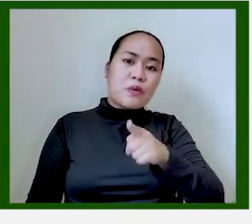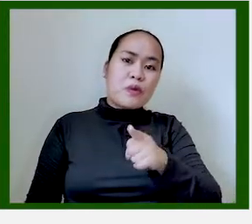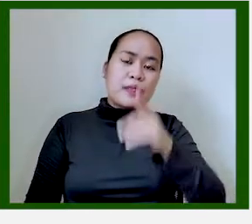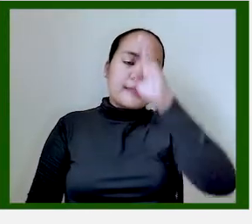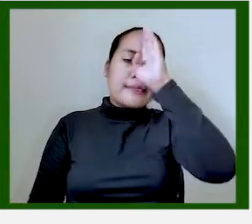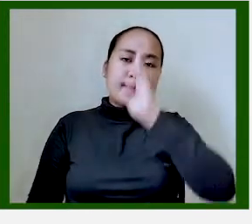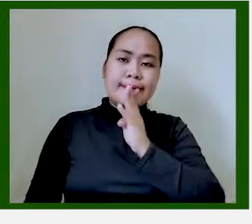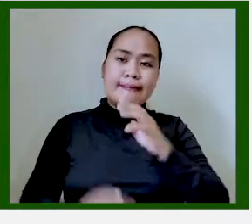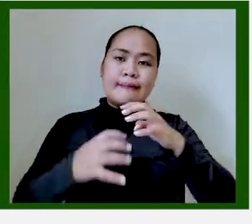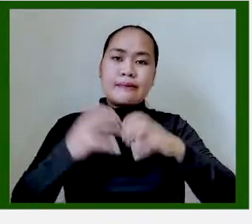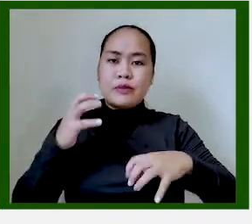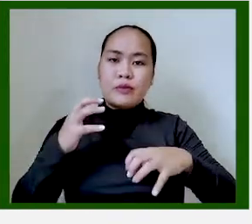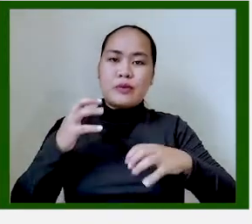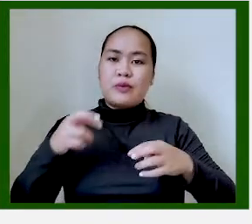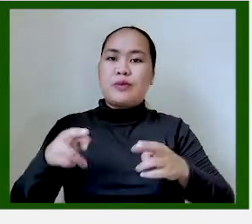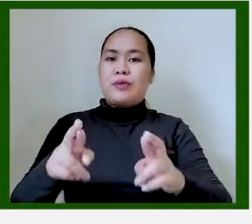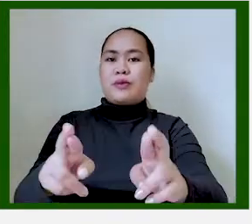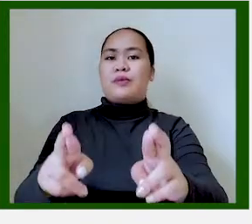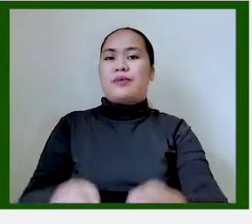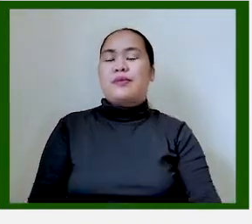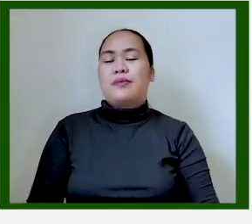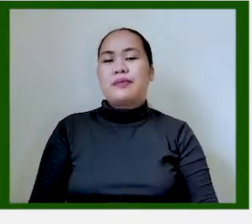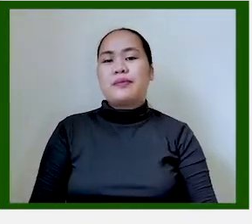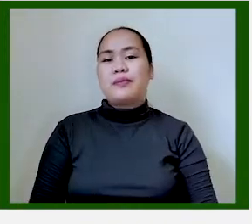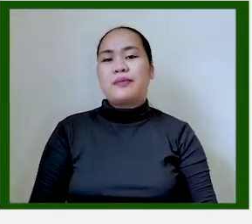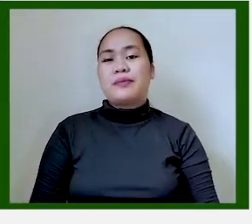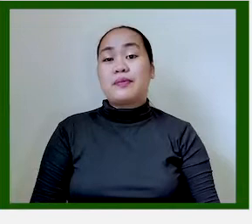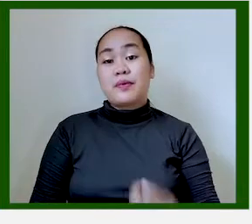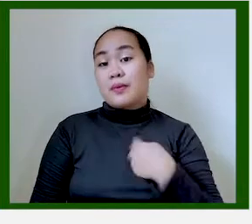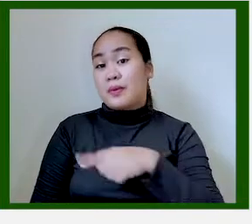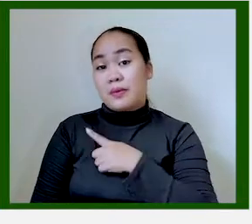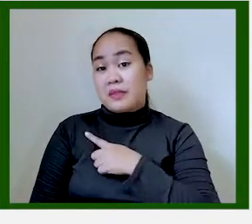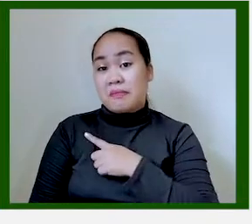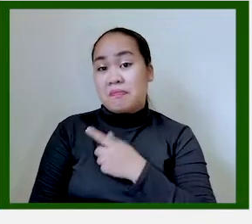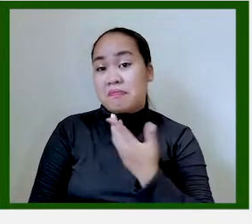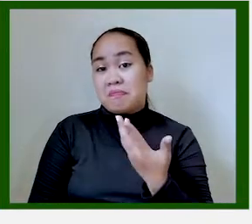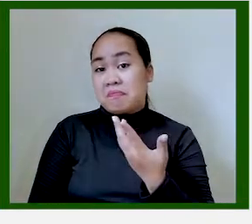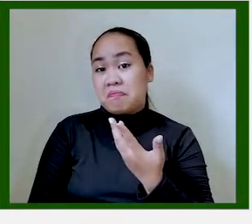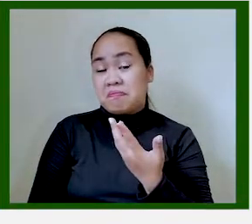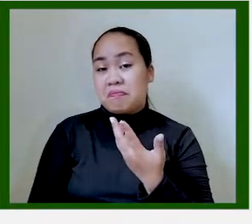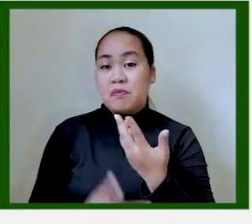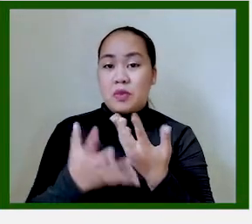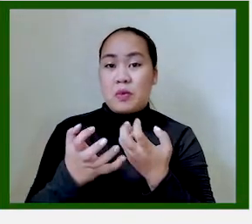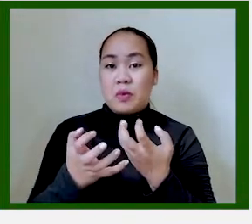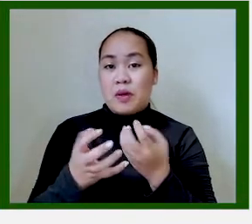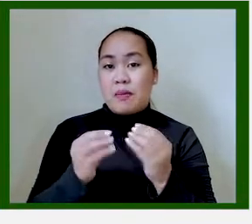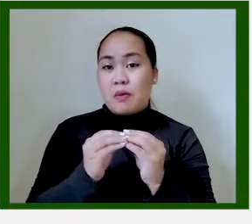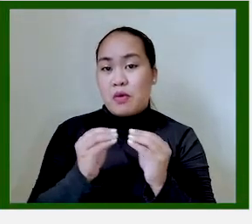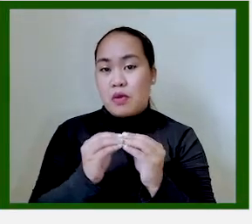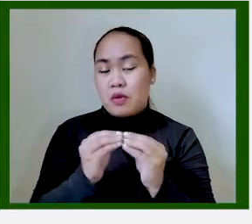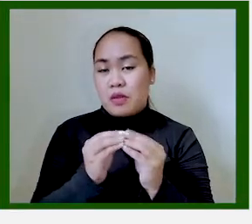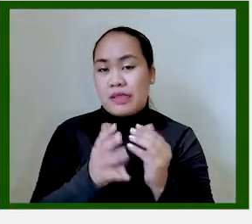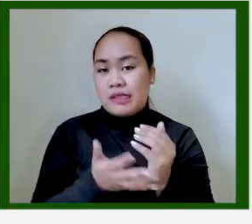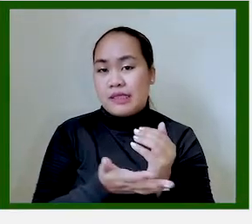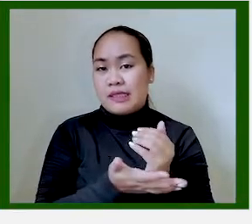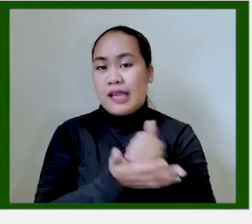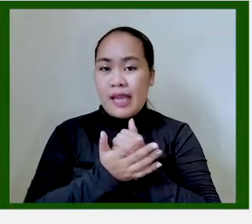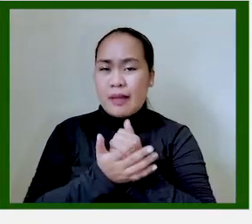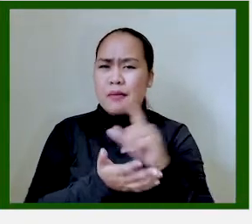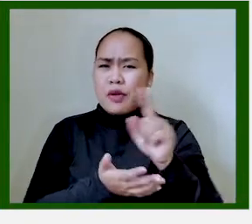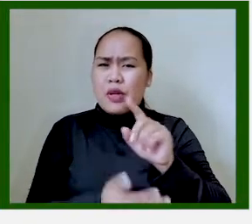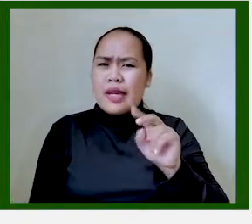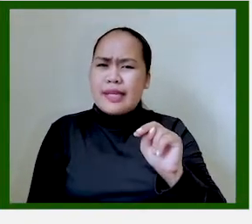pagkabitak. So tayo naman, no, we also enlisted the help of